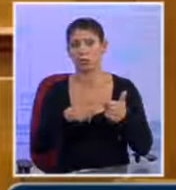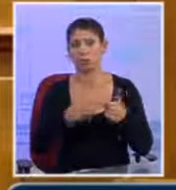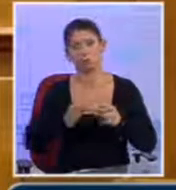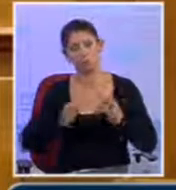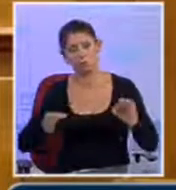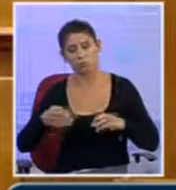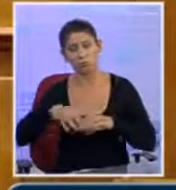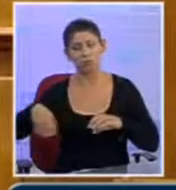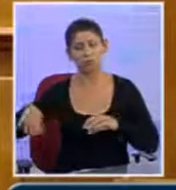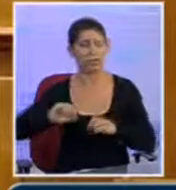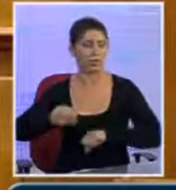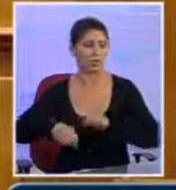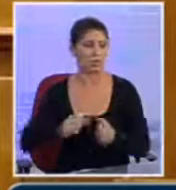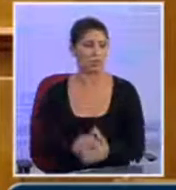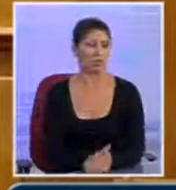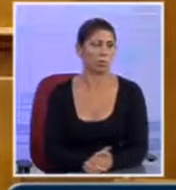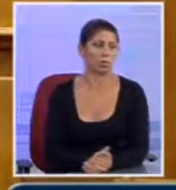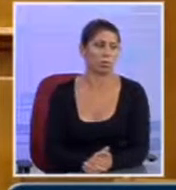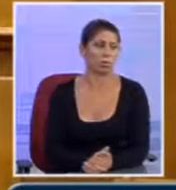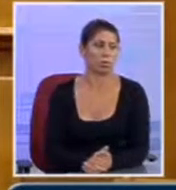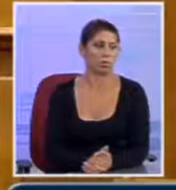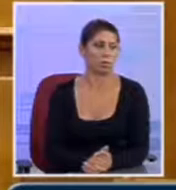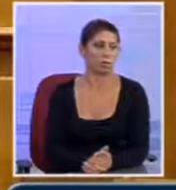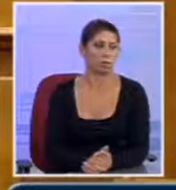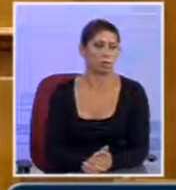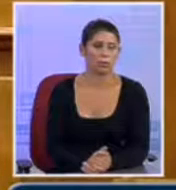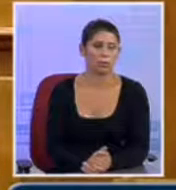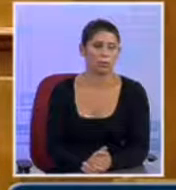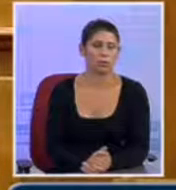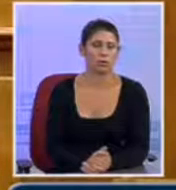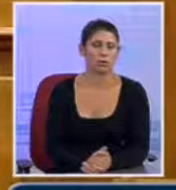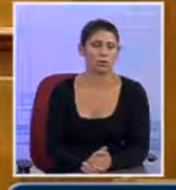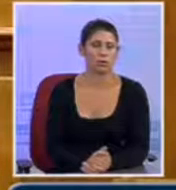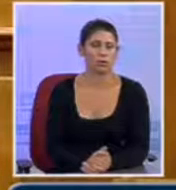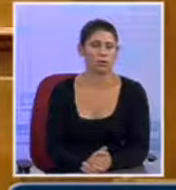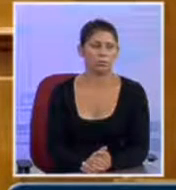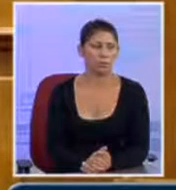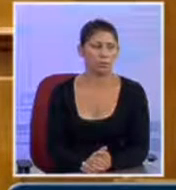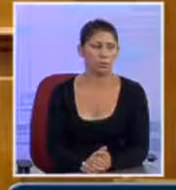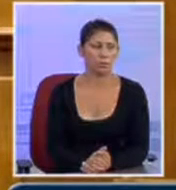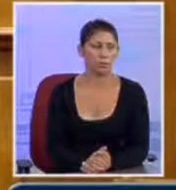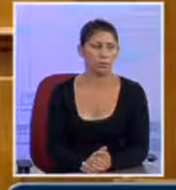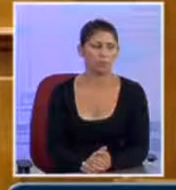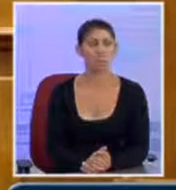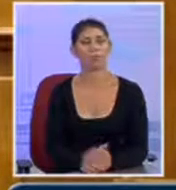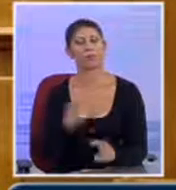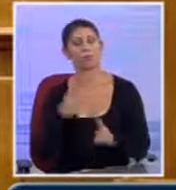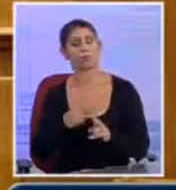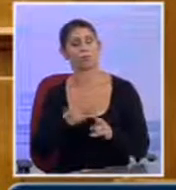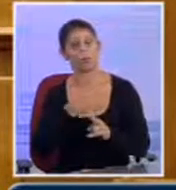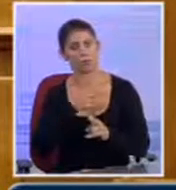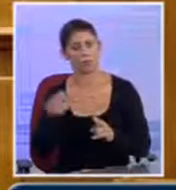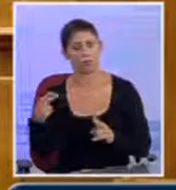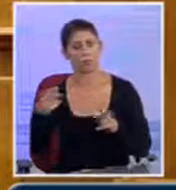επιμέρους δραστηριότητες. Θα ήθελα να κλείσω, θα κάνω λιγότερο από ένα λεπτό, για το επίμαχο θέμα